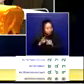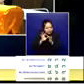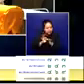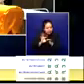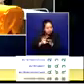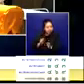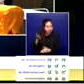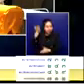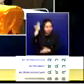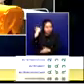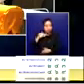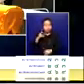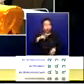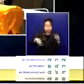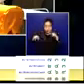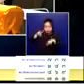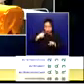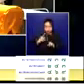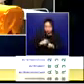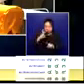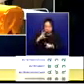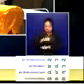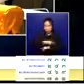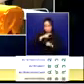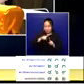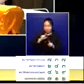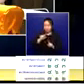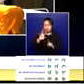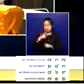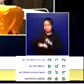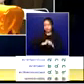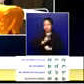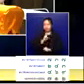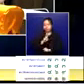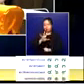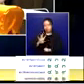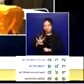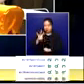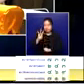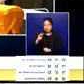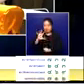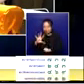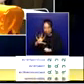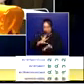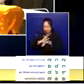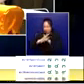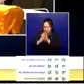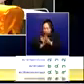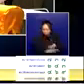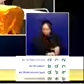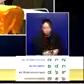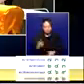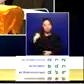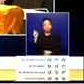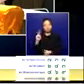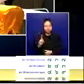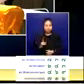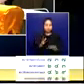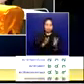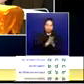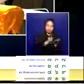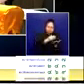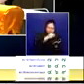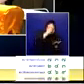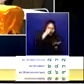การณ์วันเปลี่ยนแปลงการปกครอง24มิถุนายน2475ผ่านทางแบบเรียนภาพยนตร์ละครและบท